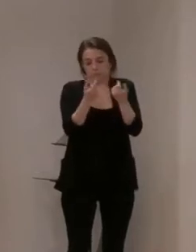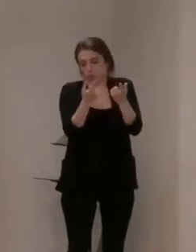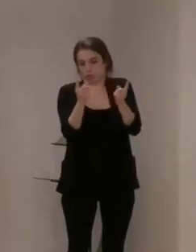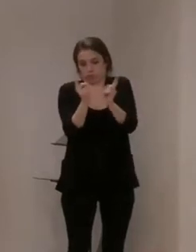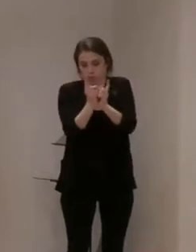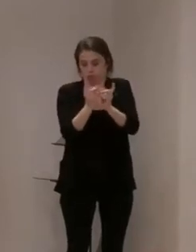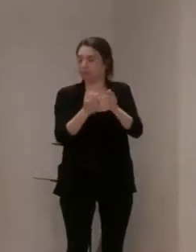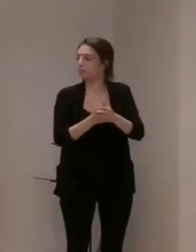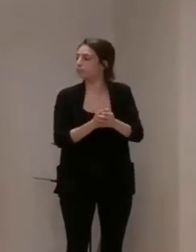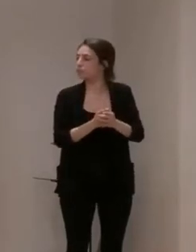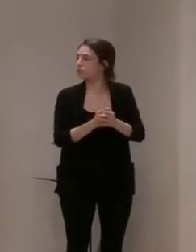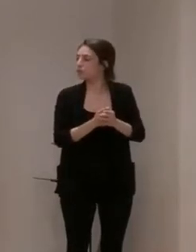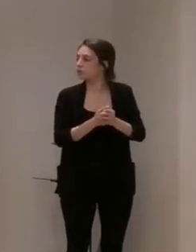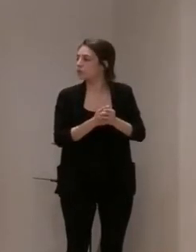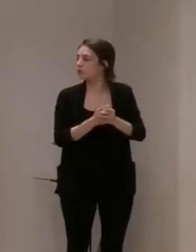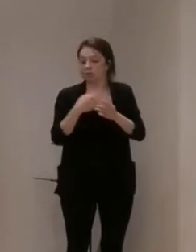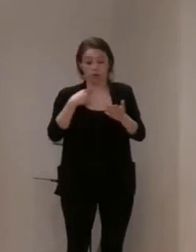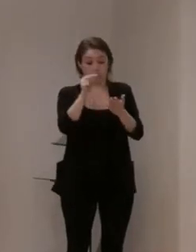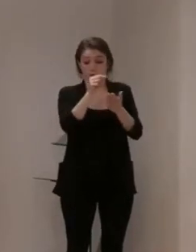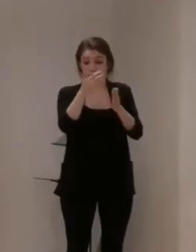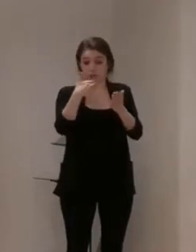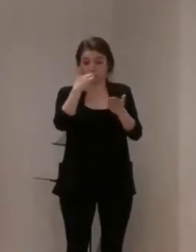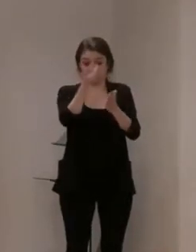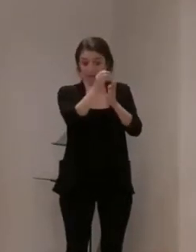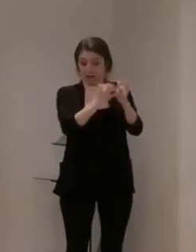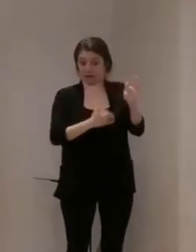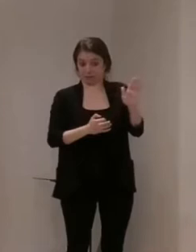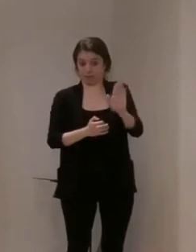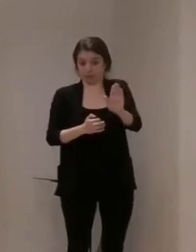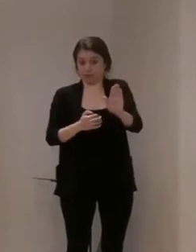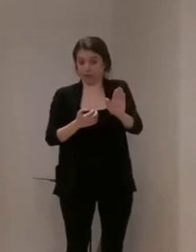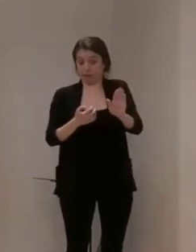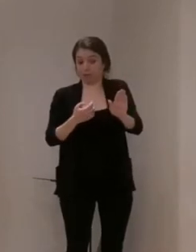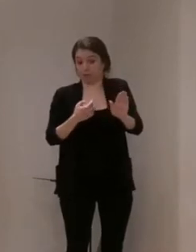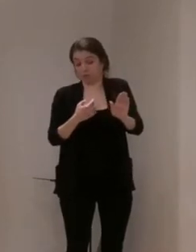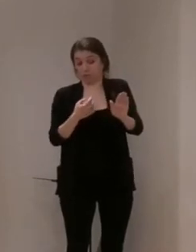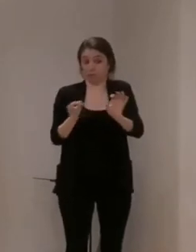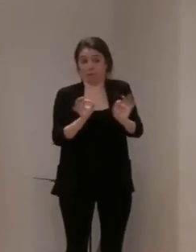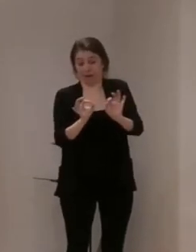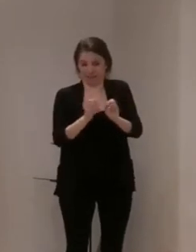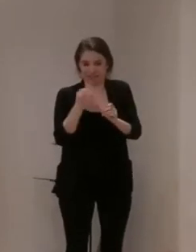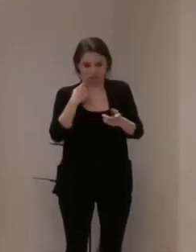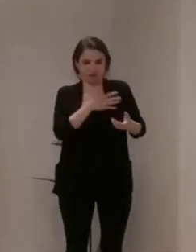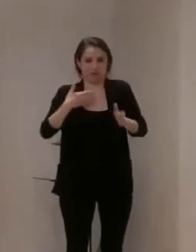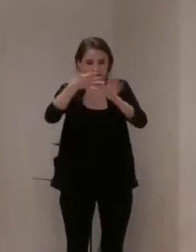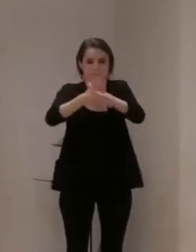Laietana, jo m'ho portava preparat en aquest sentit i us ho vull explicar. A